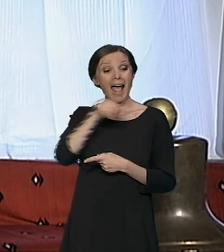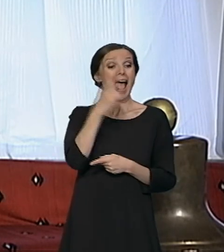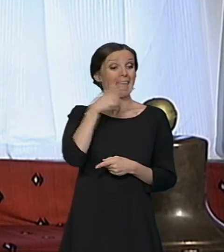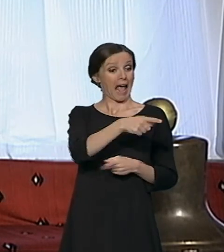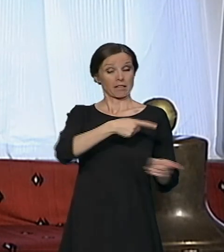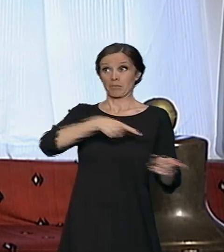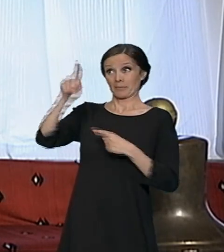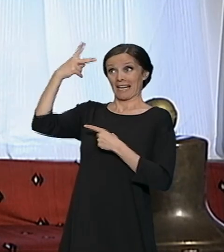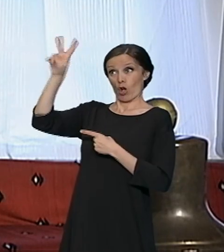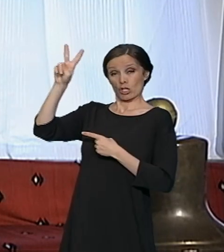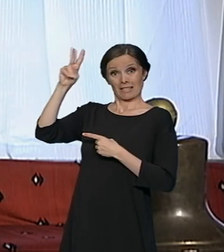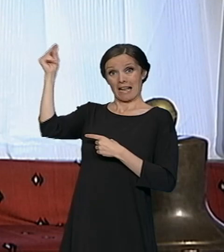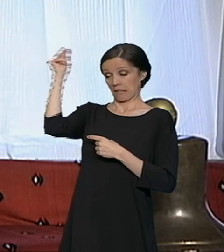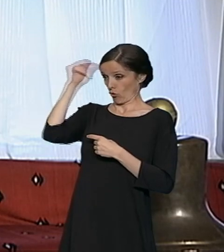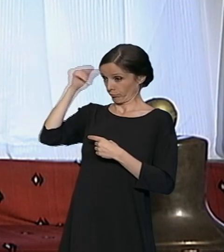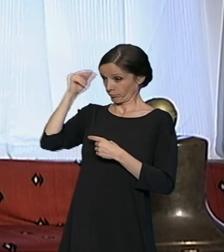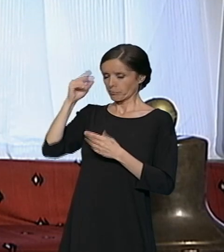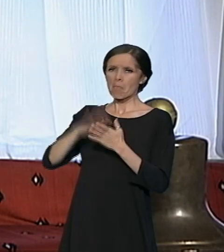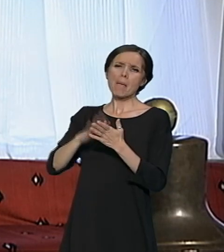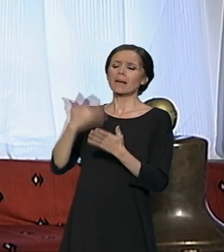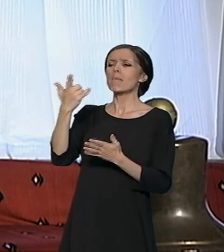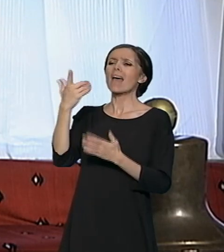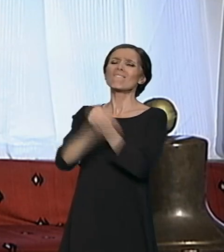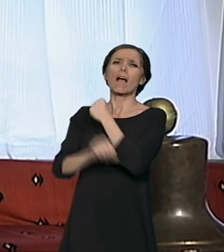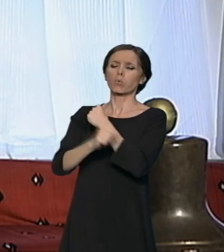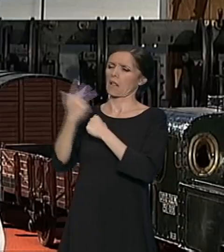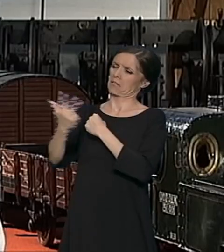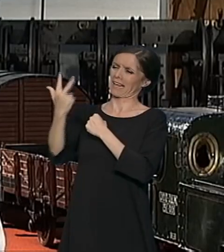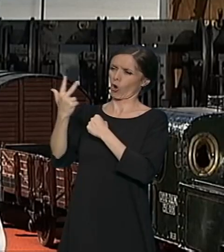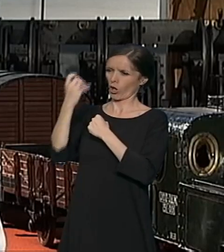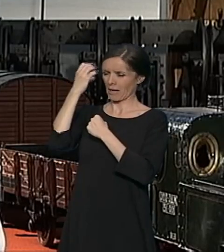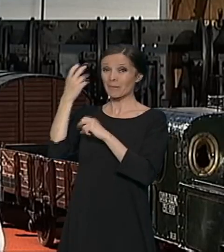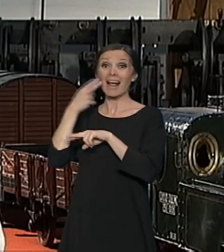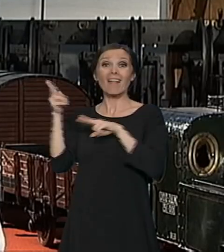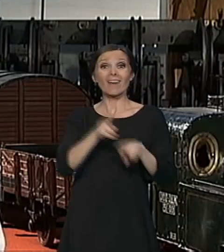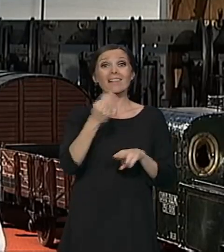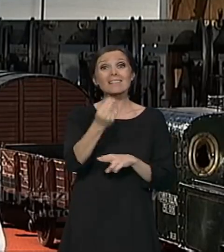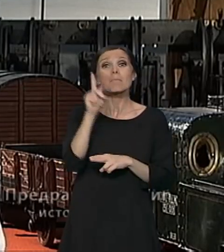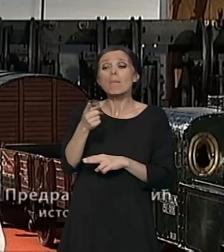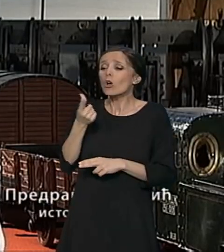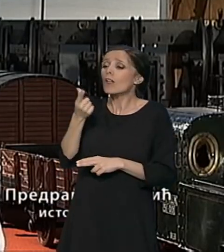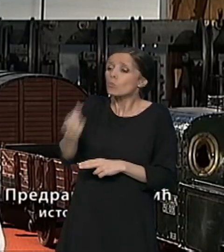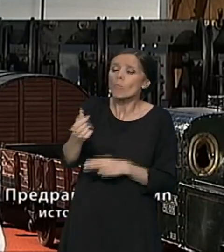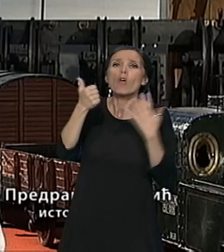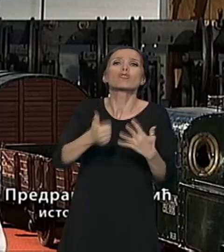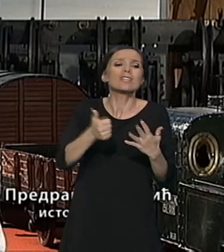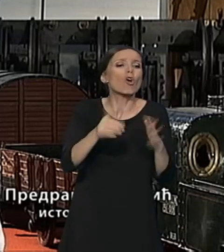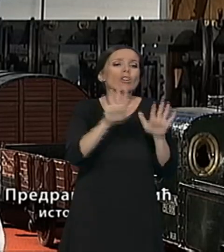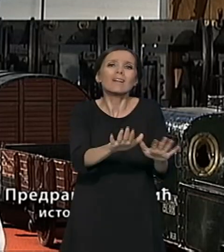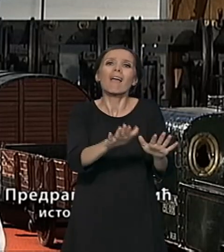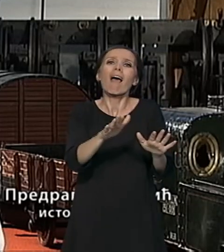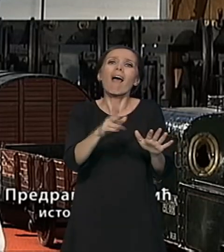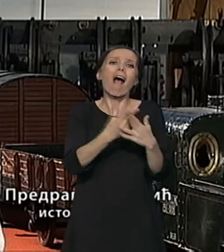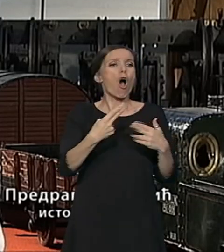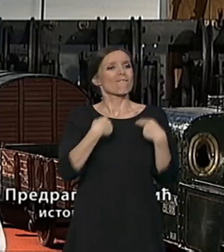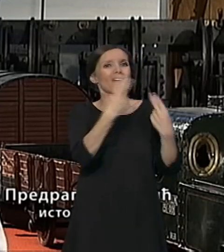obavezni da rade za svoju državu u dvostrukom trajanju. U početku su naravno bili blagodejanci, stipendisti,